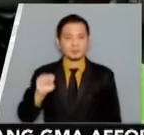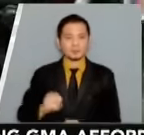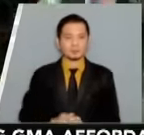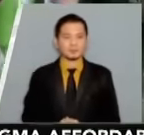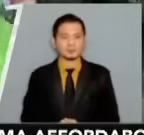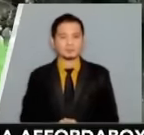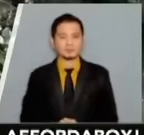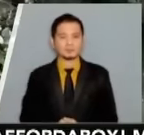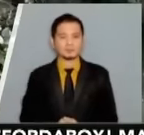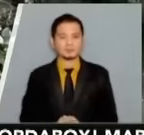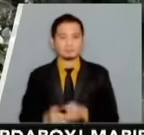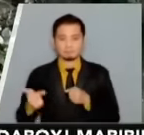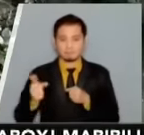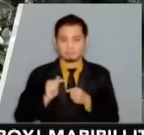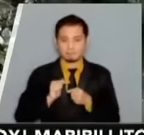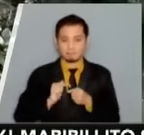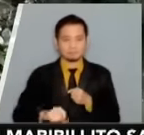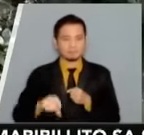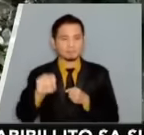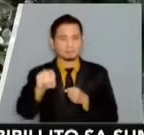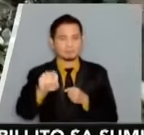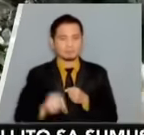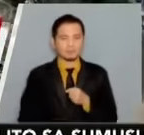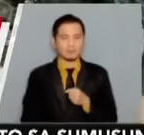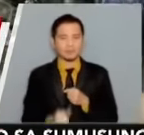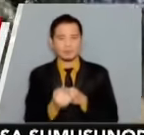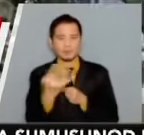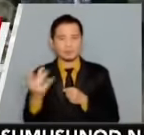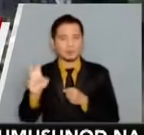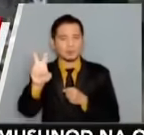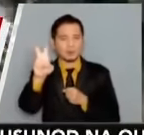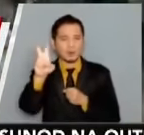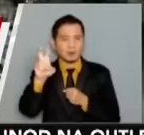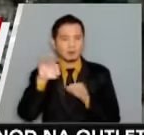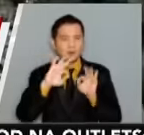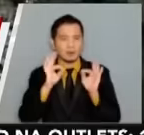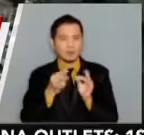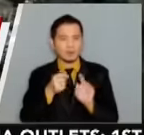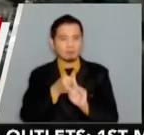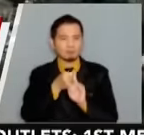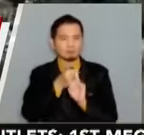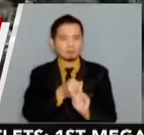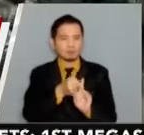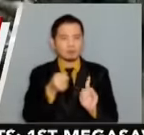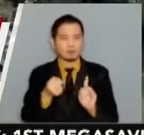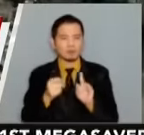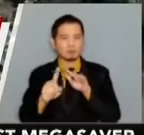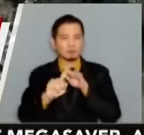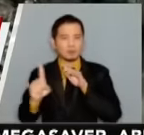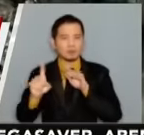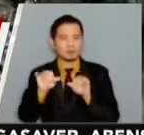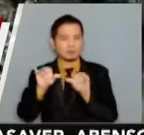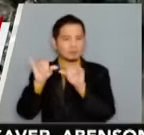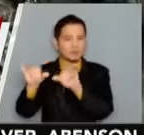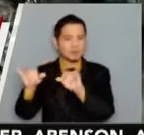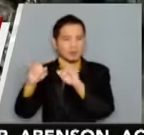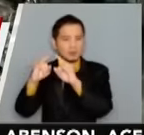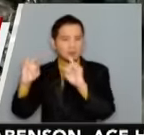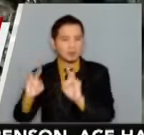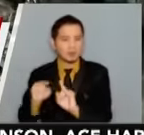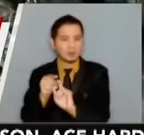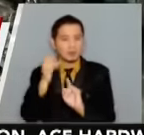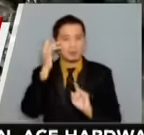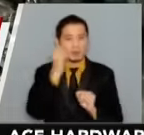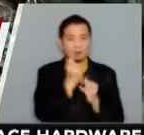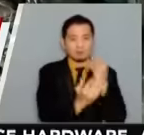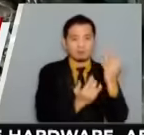Susan, karamihan dun sa mahigit 200 pamilya na nasunugan dito sa Barangay Damayang Lagi pasamantalang tumutuloy ngayon sa pinakamalapit na